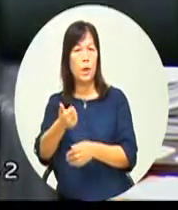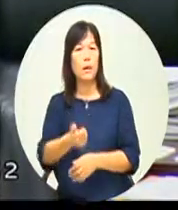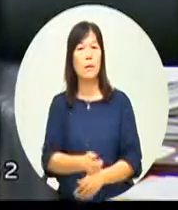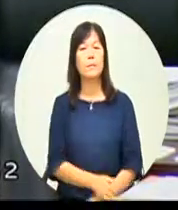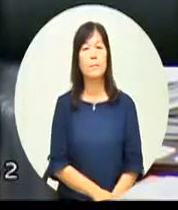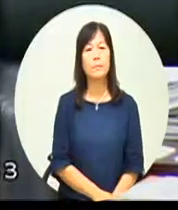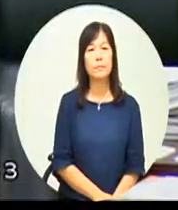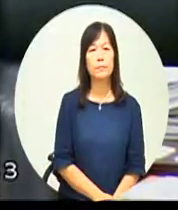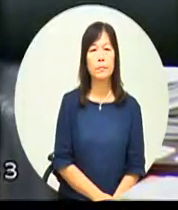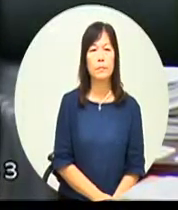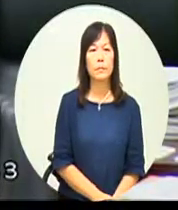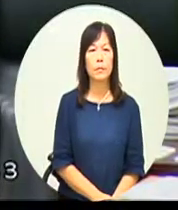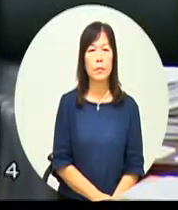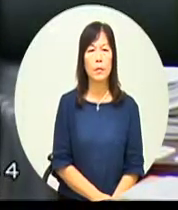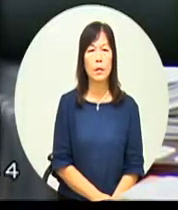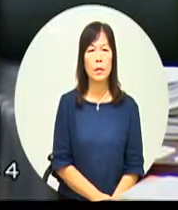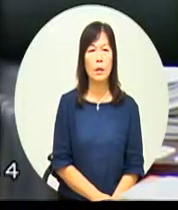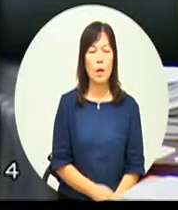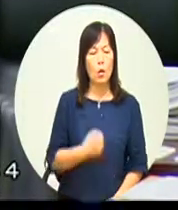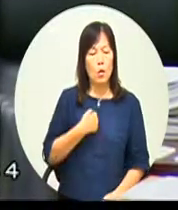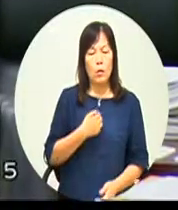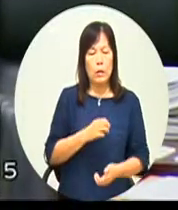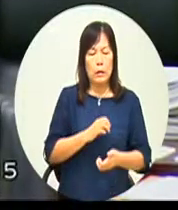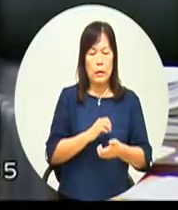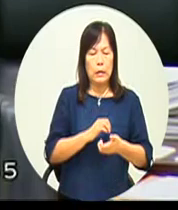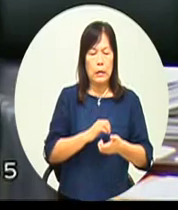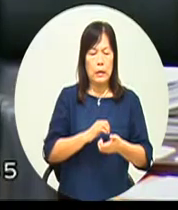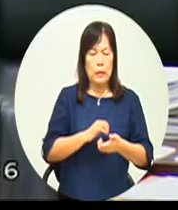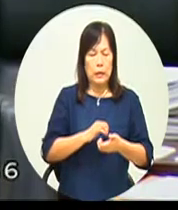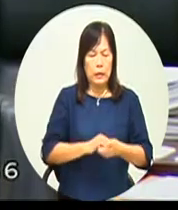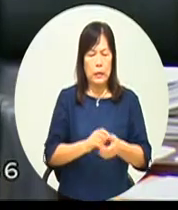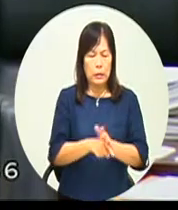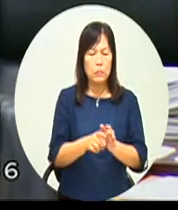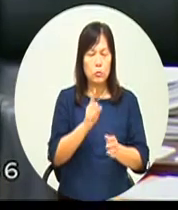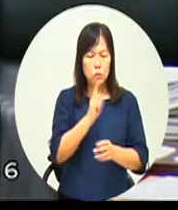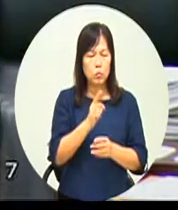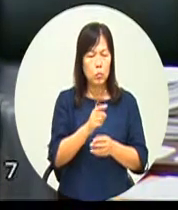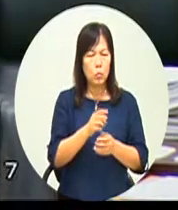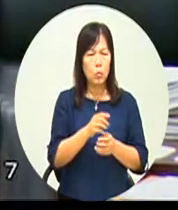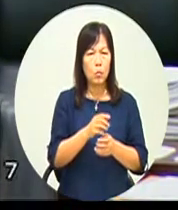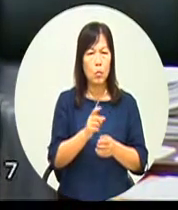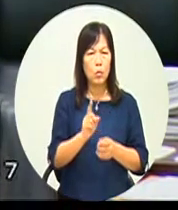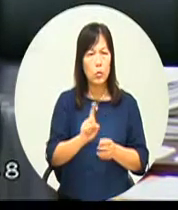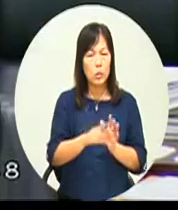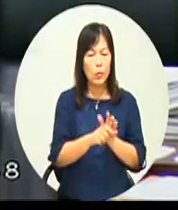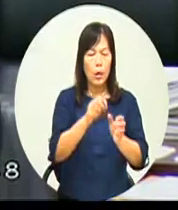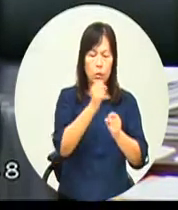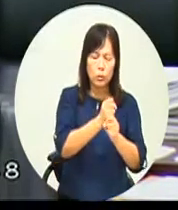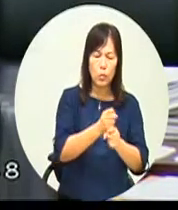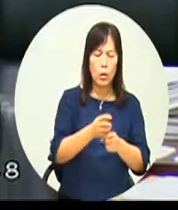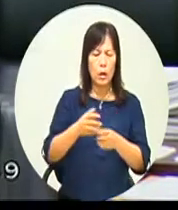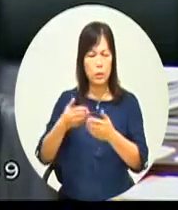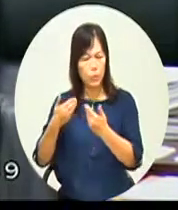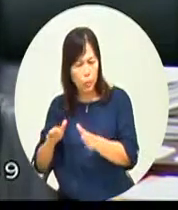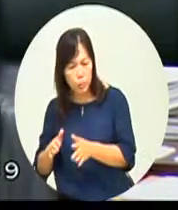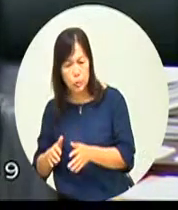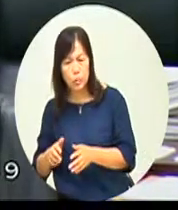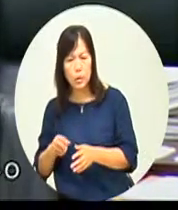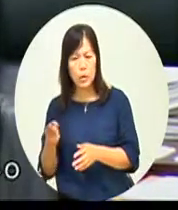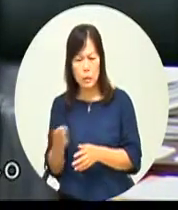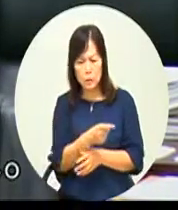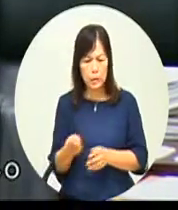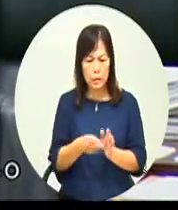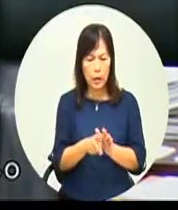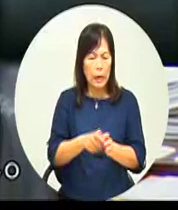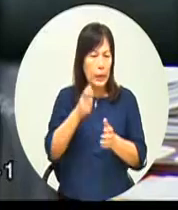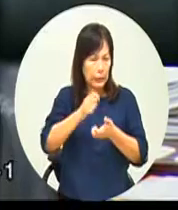我当然没有一定说站在不做或非要做这样的一个